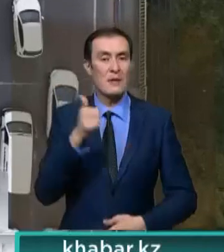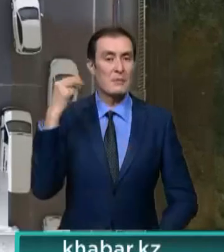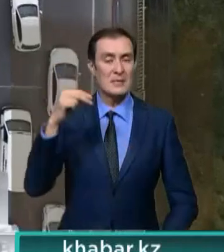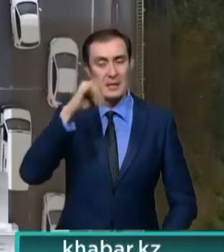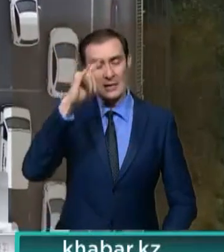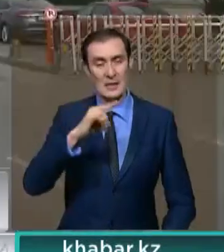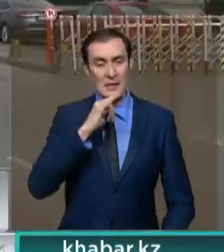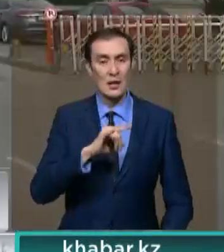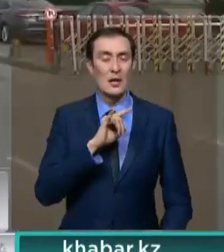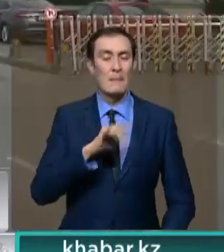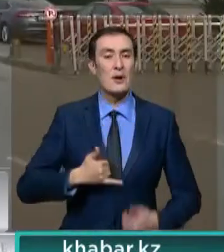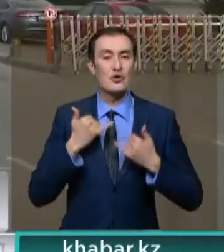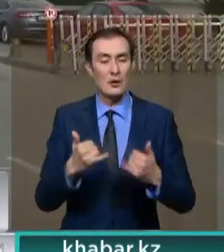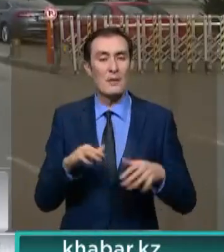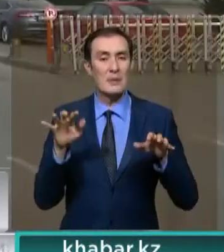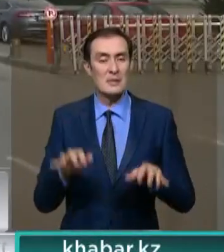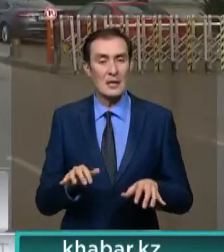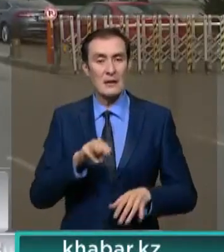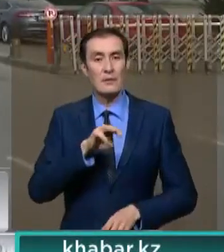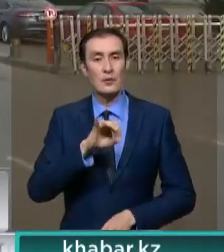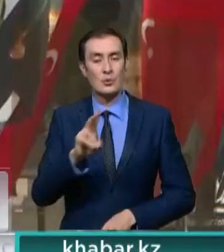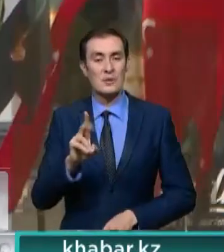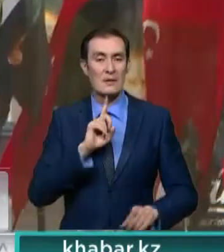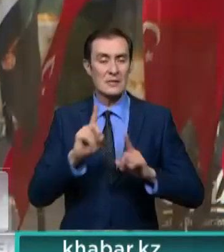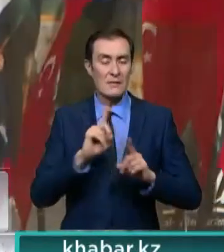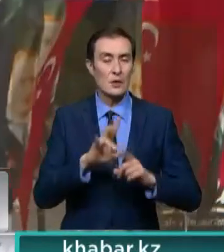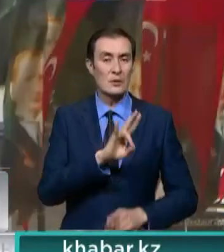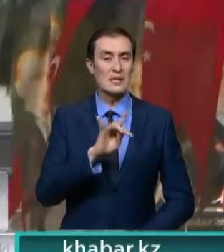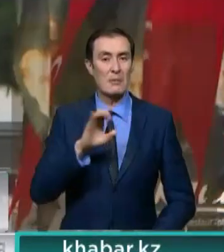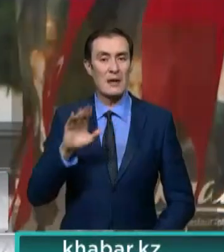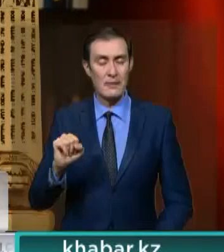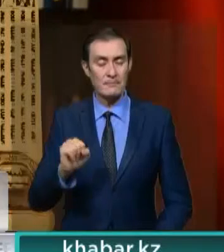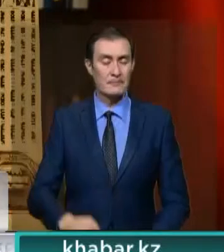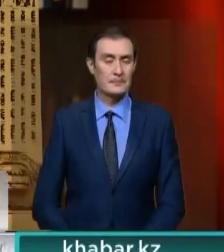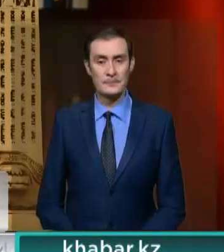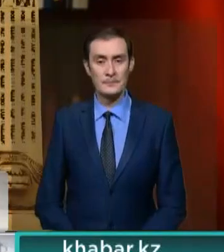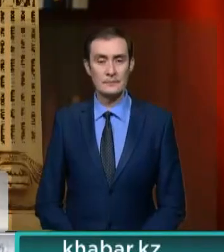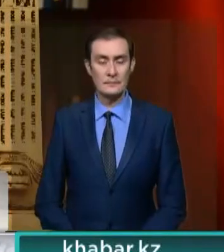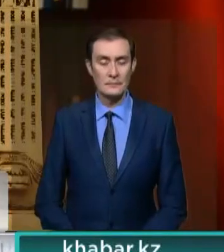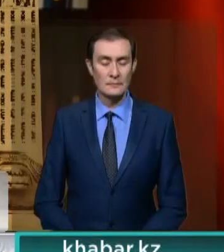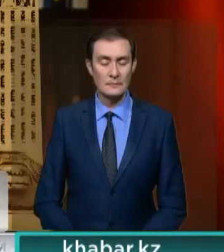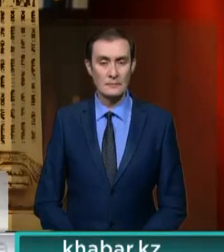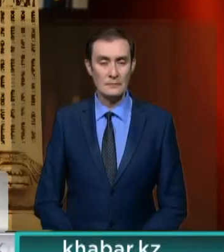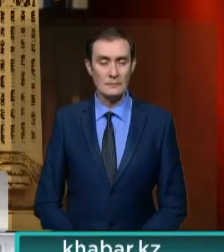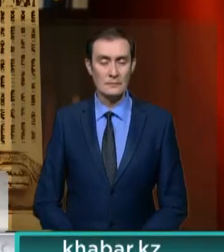президента Казахстана, почетного председателя Тюркского совета Нурсултана Назарбаева.